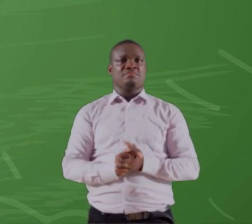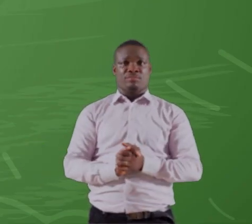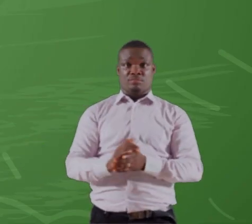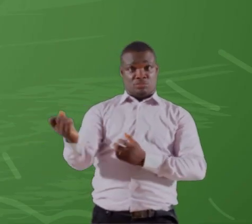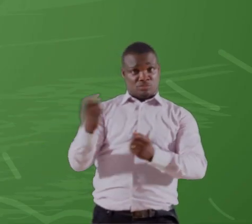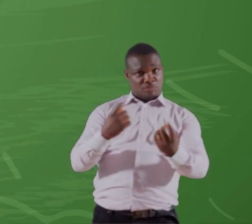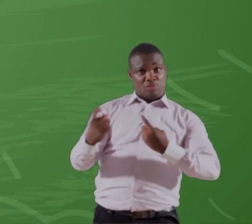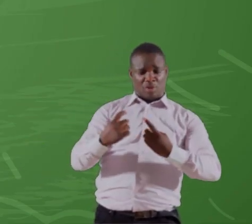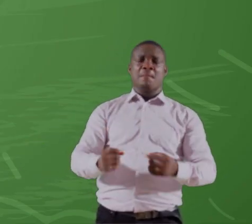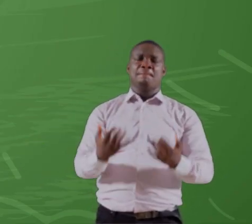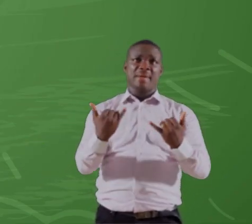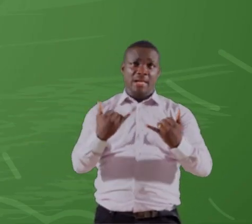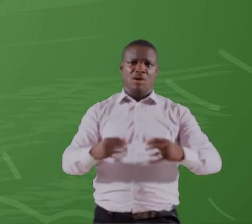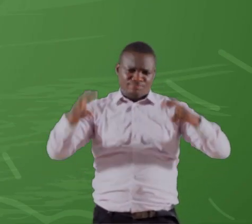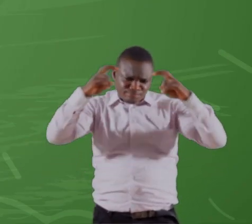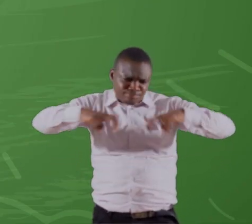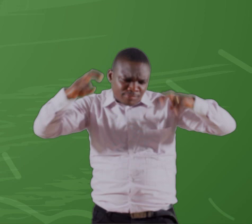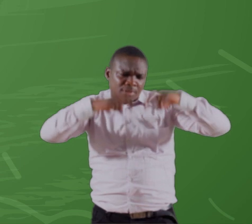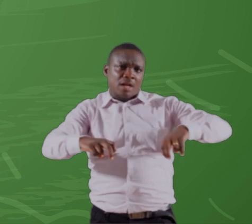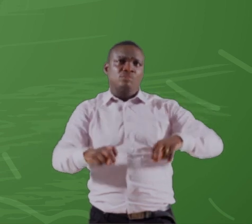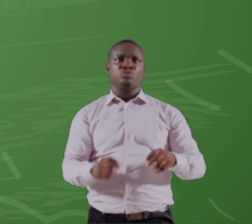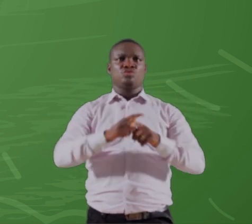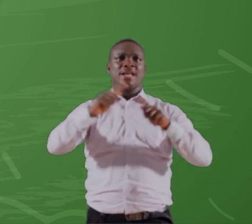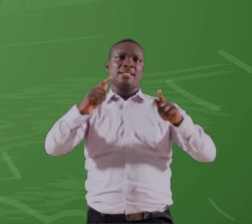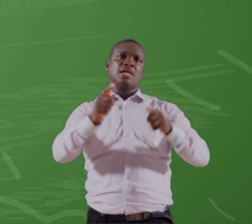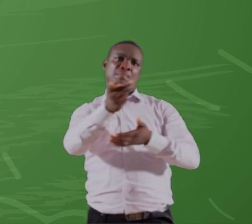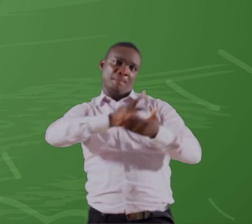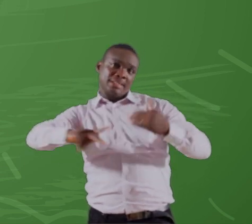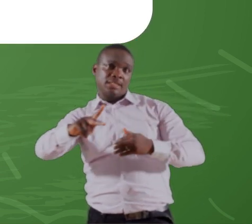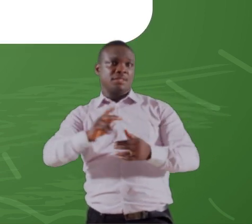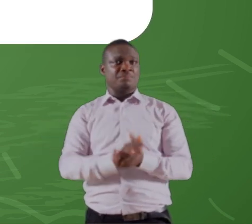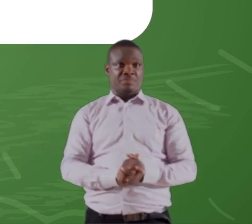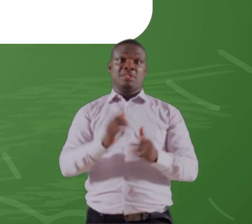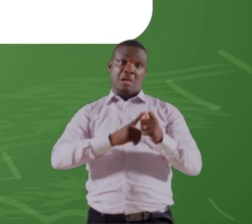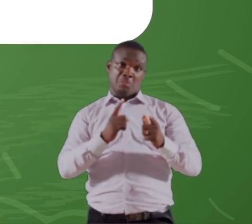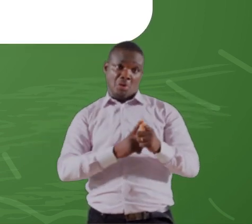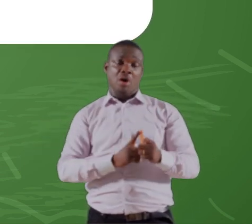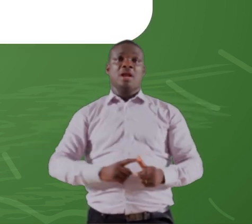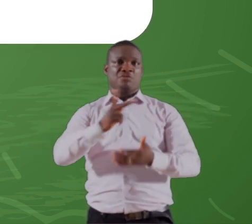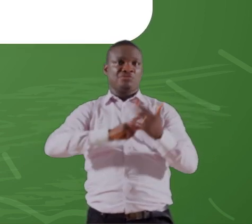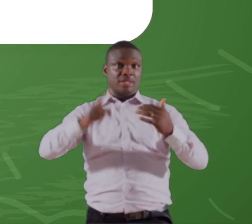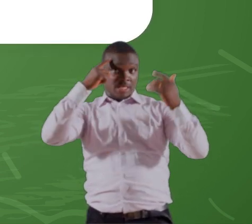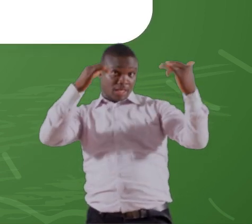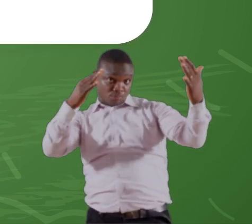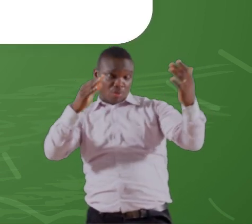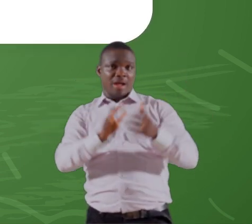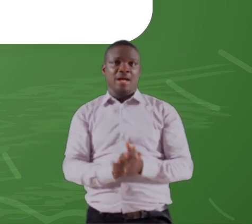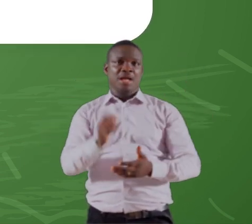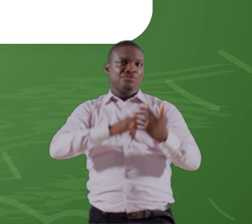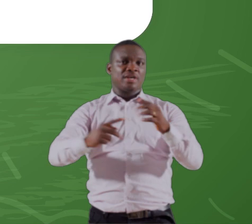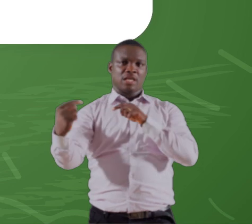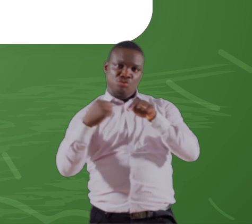nous amène à analyser les grandes phases de la décolonisation, à savoir la phase de l'espoir, la phase de la